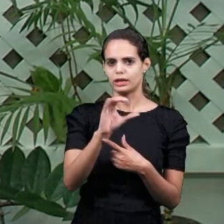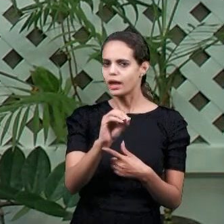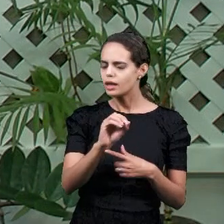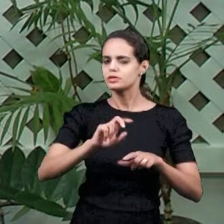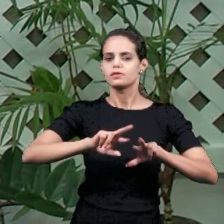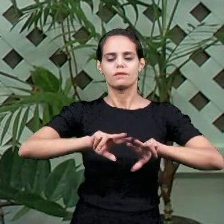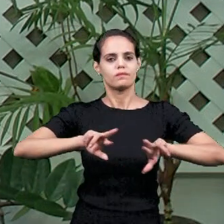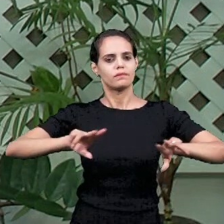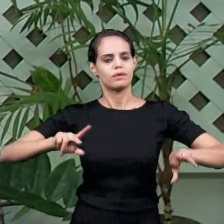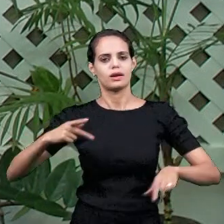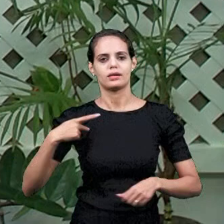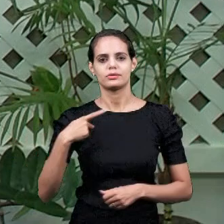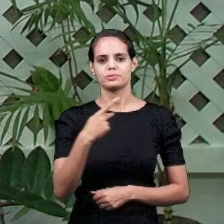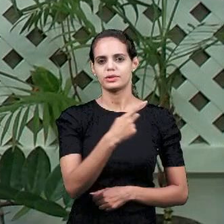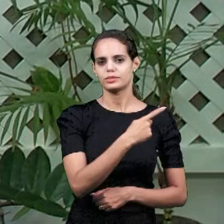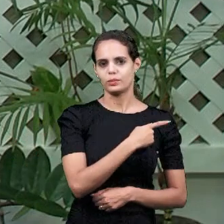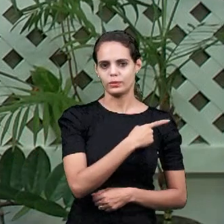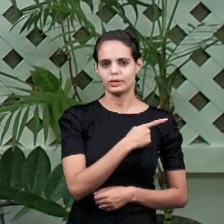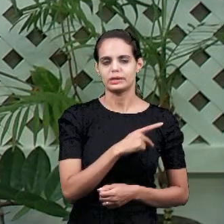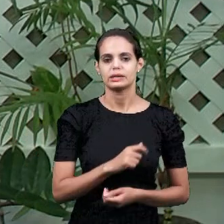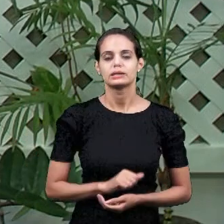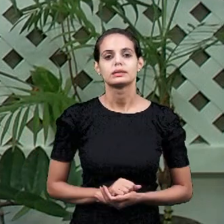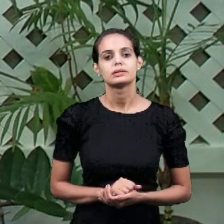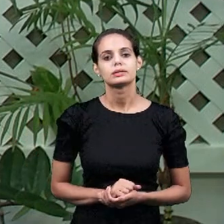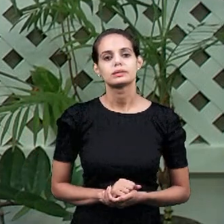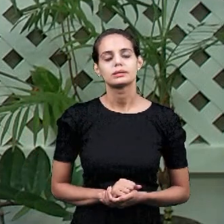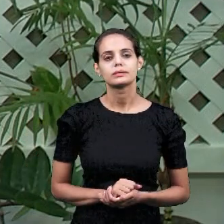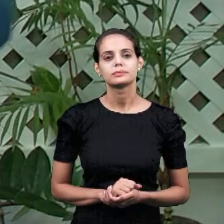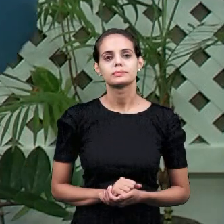et d'autres îles